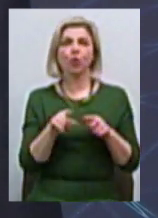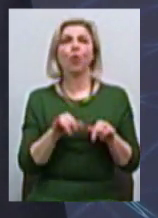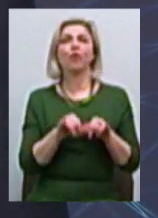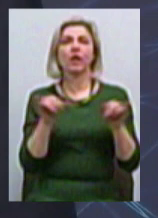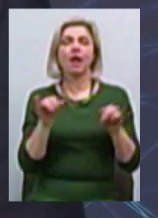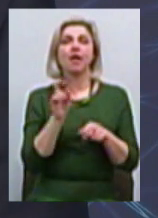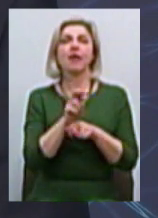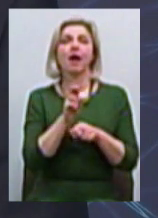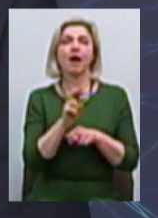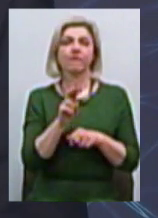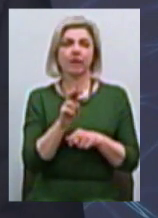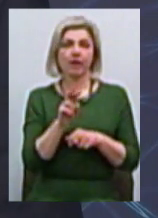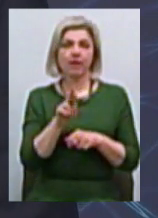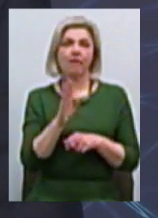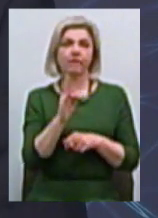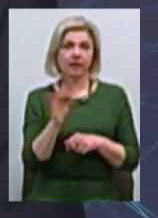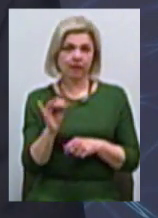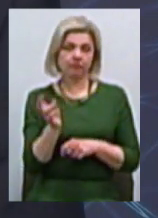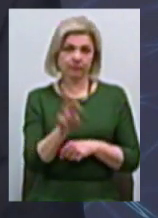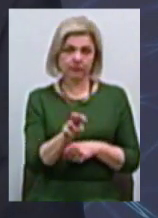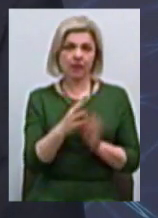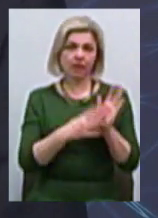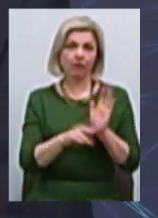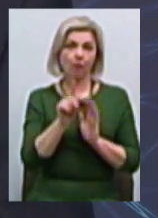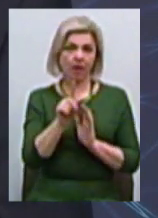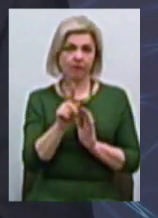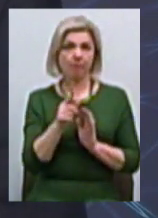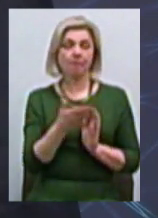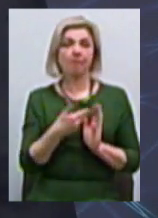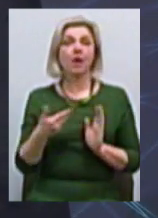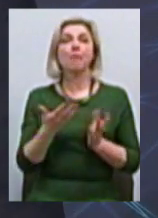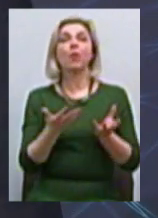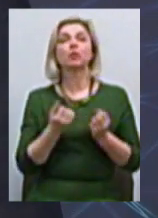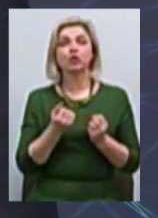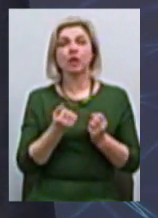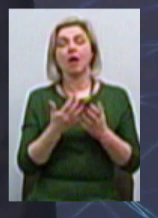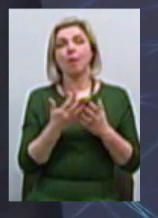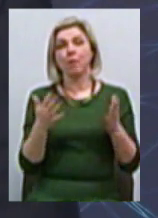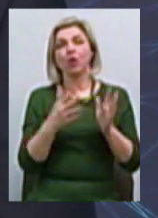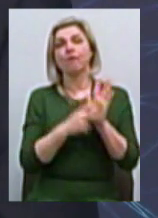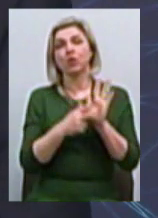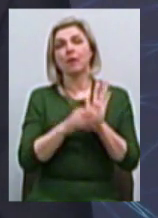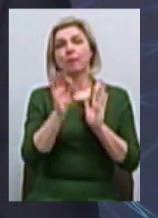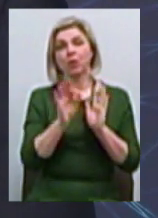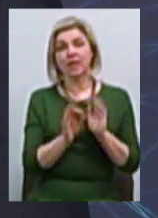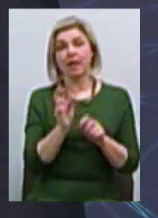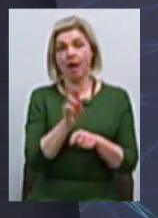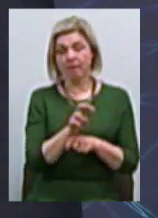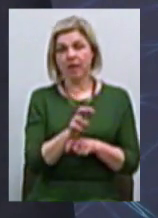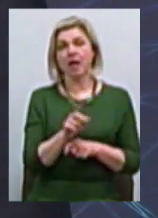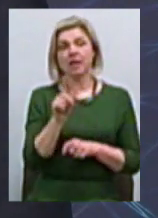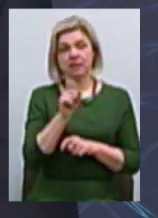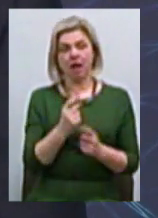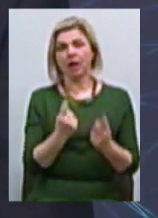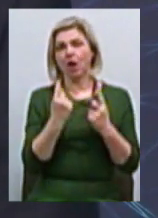и явки. В 91-м мы получили там порядка больше 80% явки за счет как раз, да,